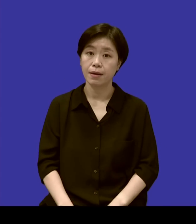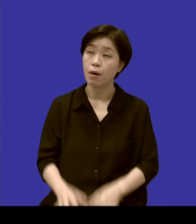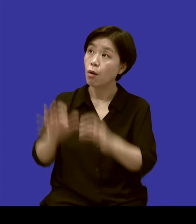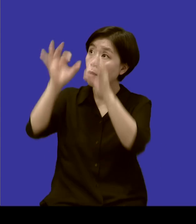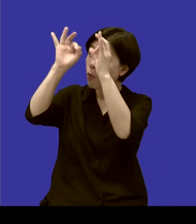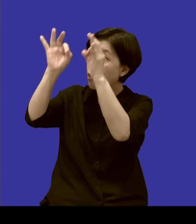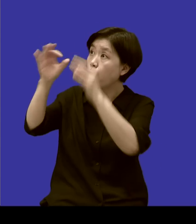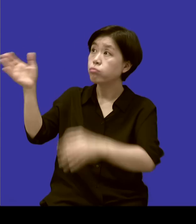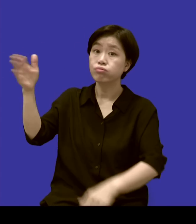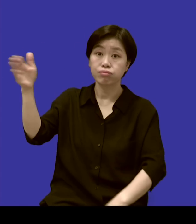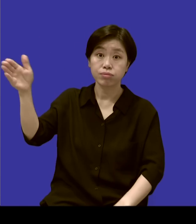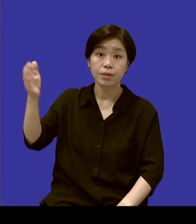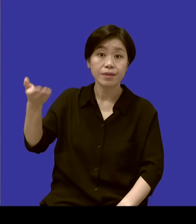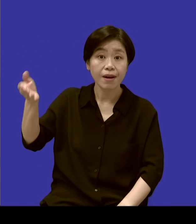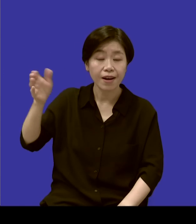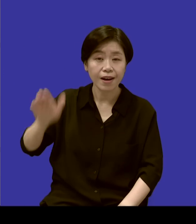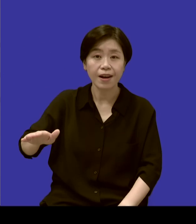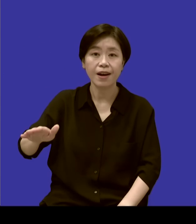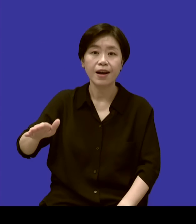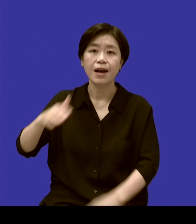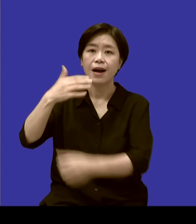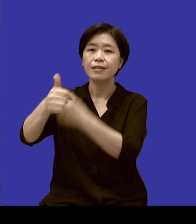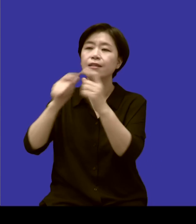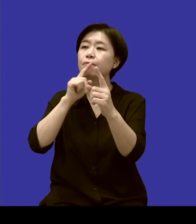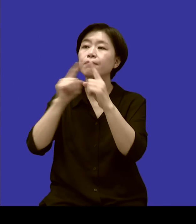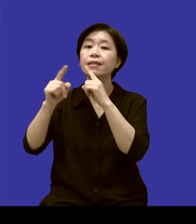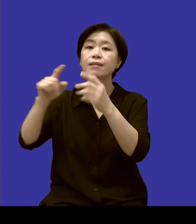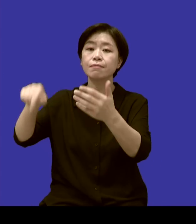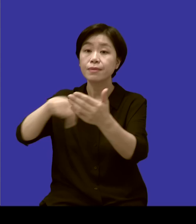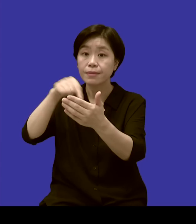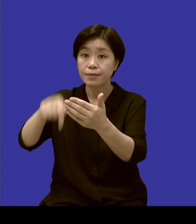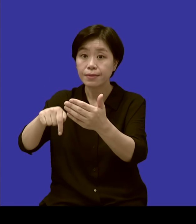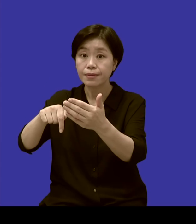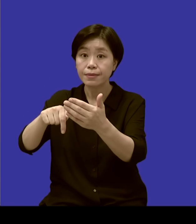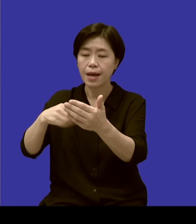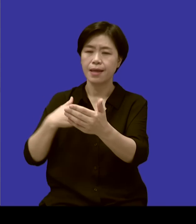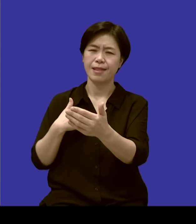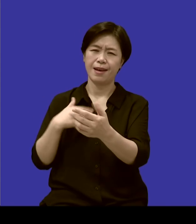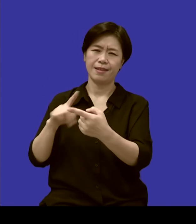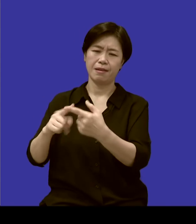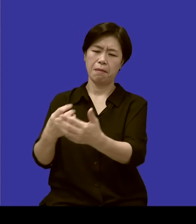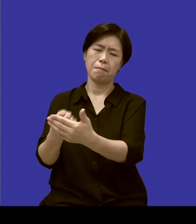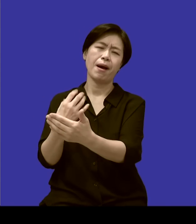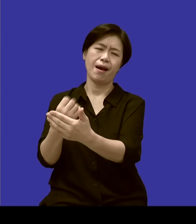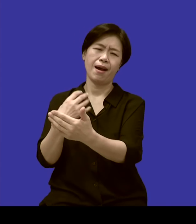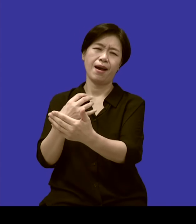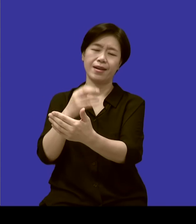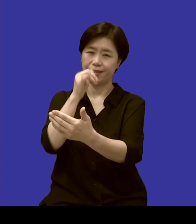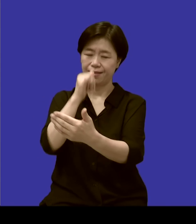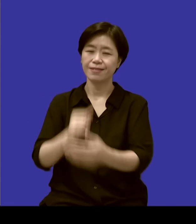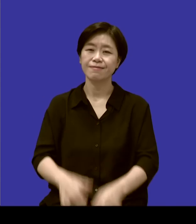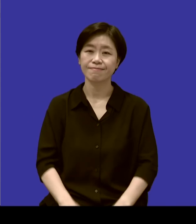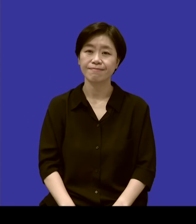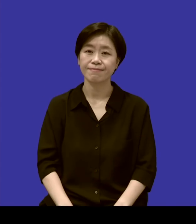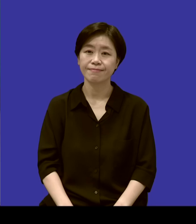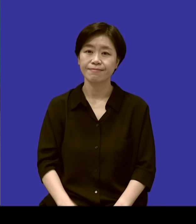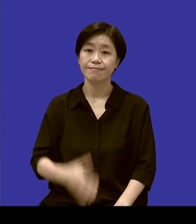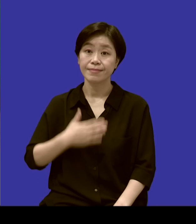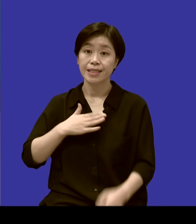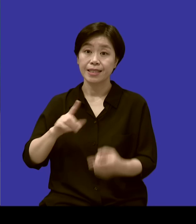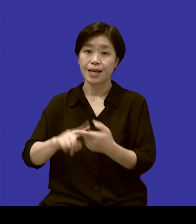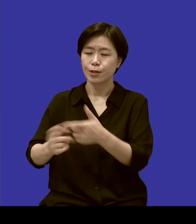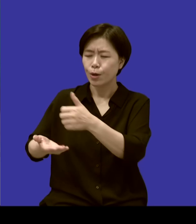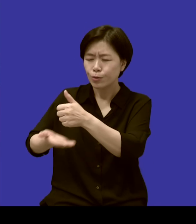또 하나님의 말씀 안에서 너는 이런 사람이야. 너는 이런 정체를 가진 존귀한